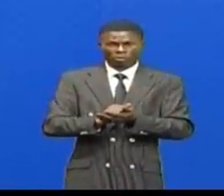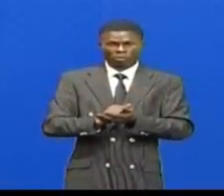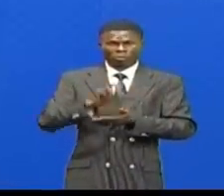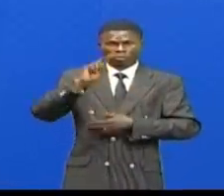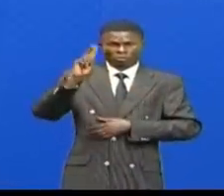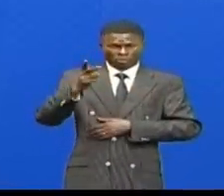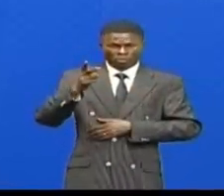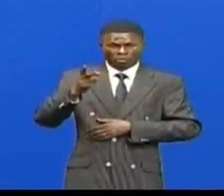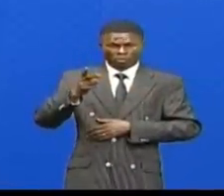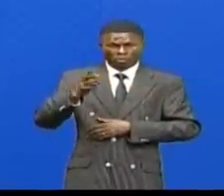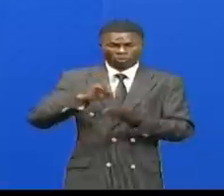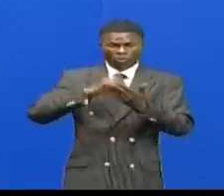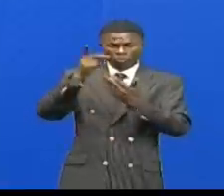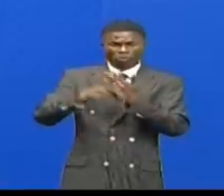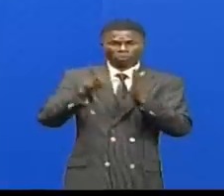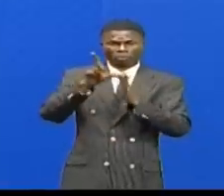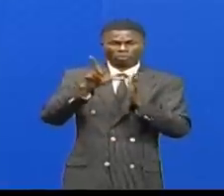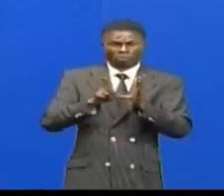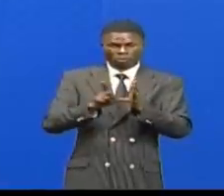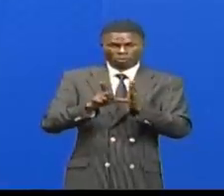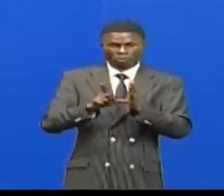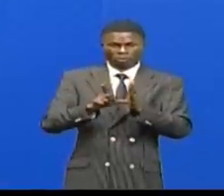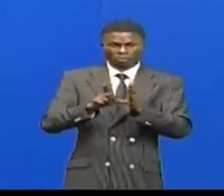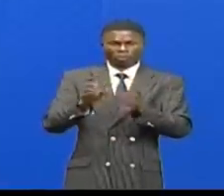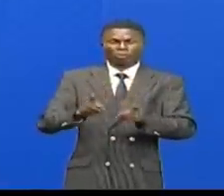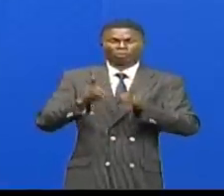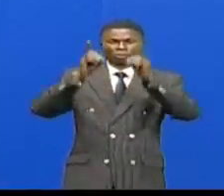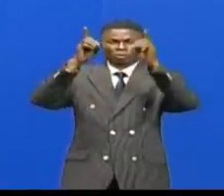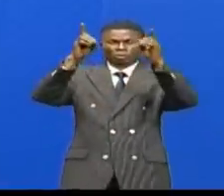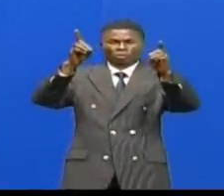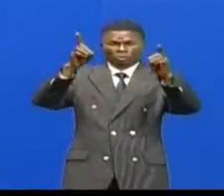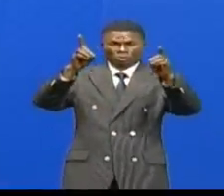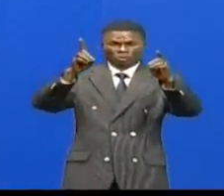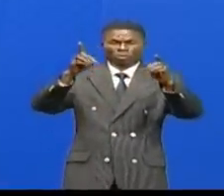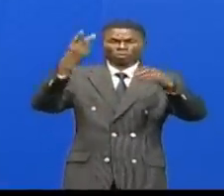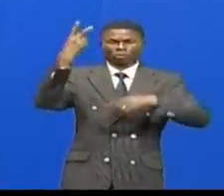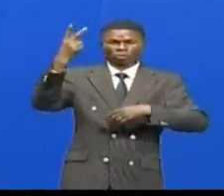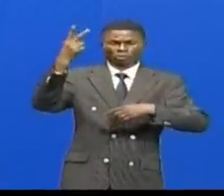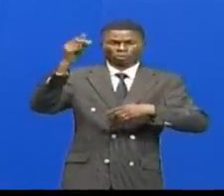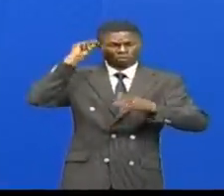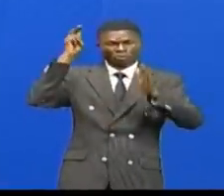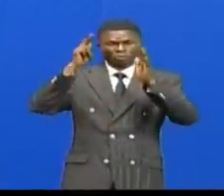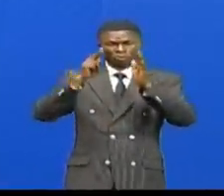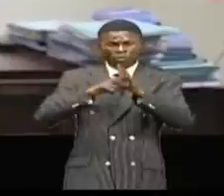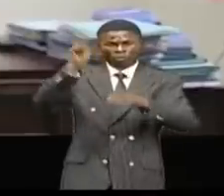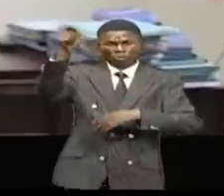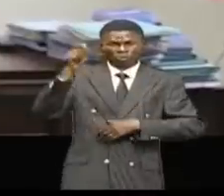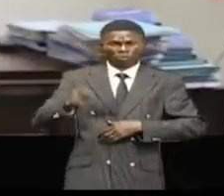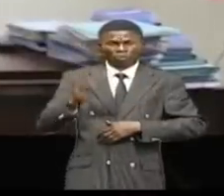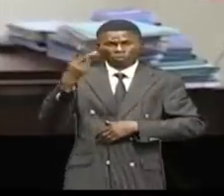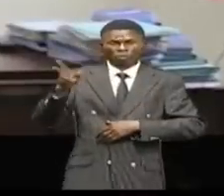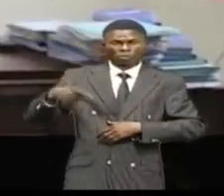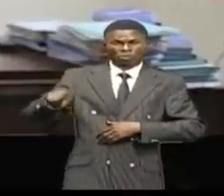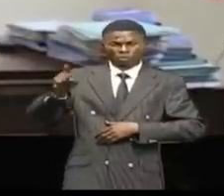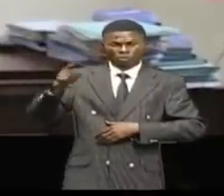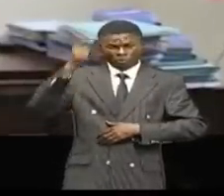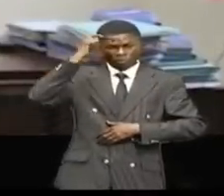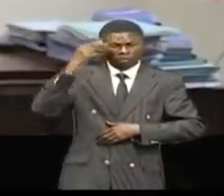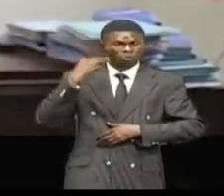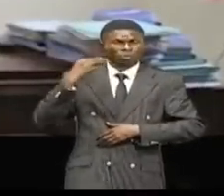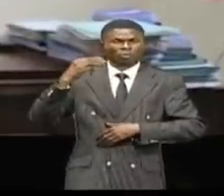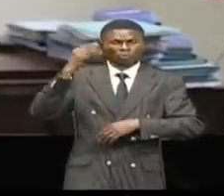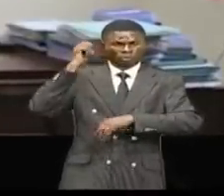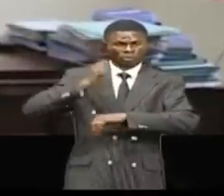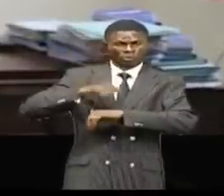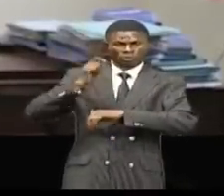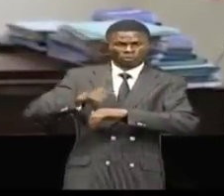2. Projet de loi portant prorogation de l'état de siège. La ministre d'État, ministre de la Justice et garde des Sceaux,